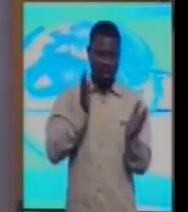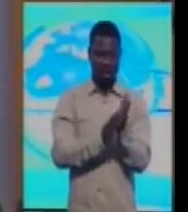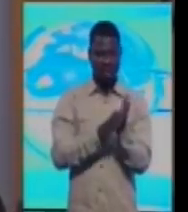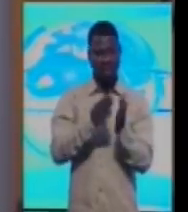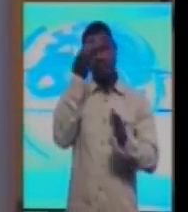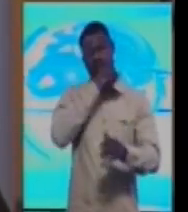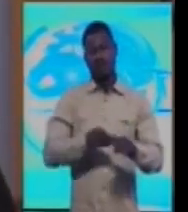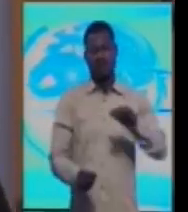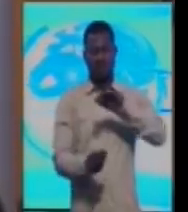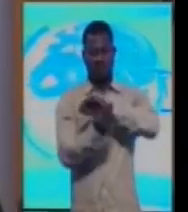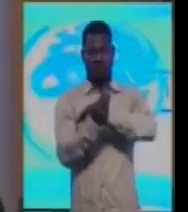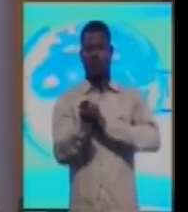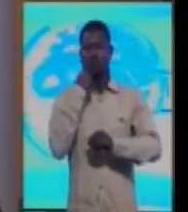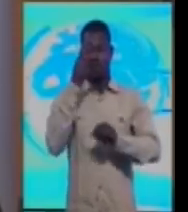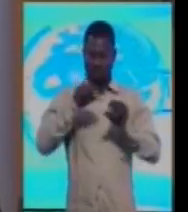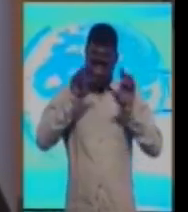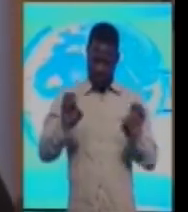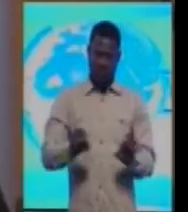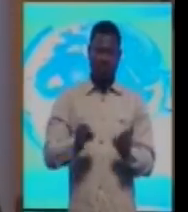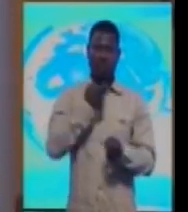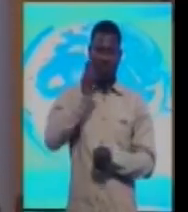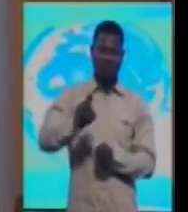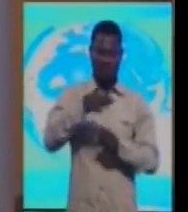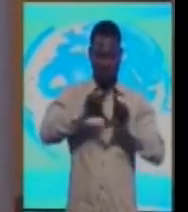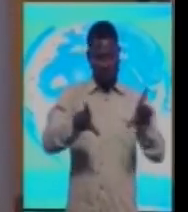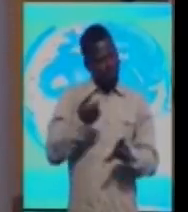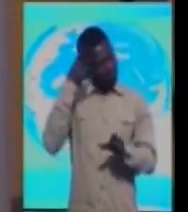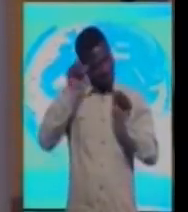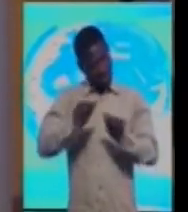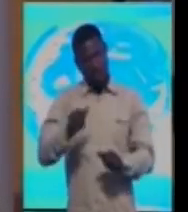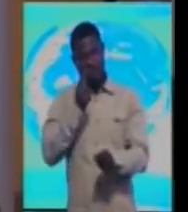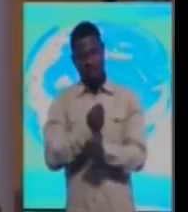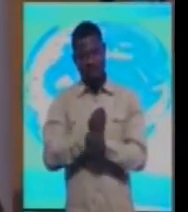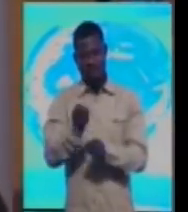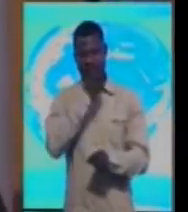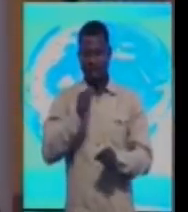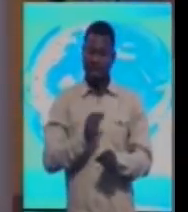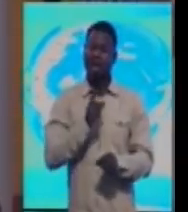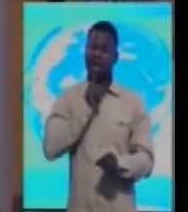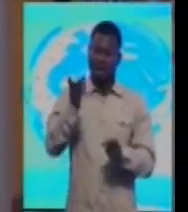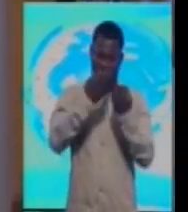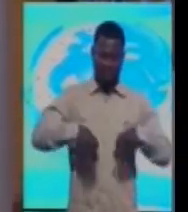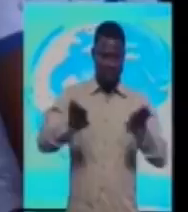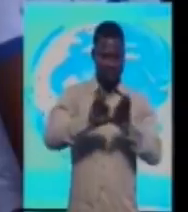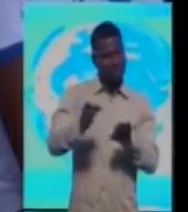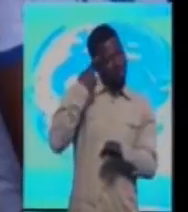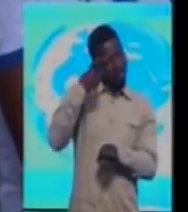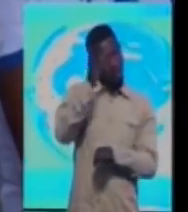un tremplin pour que ces gens-là puissent s'insérer dans le tissu social et pouvoir être vraiment utiles à leur nation. Et je crois qu'en